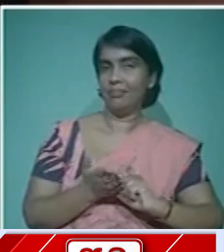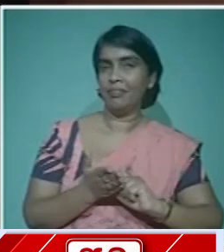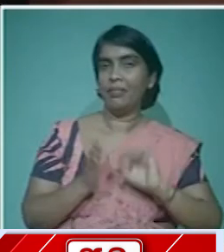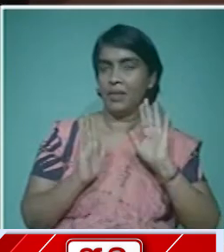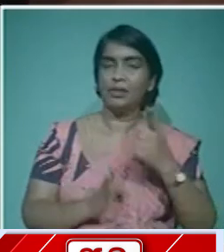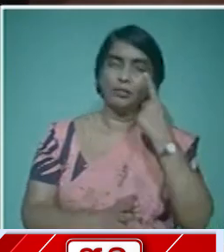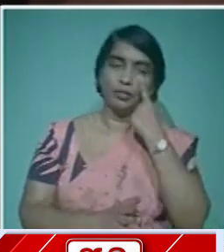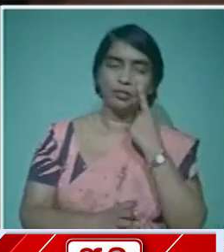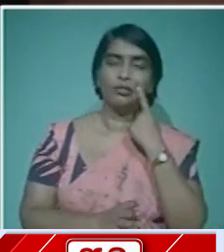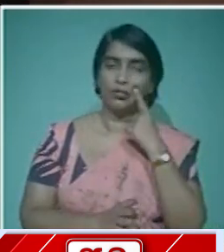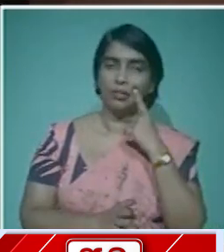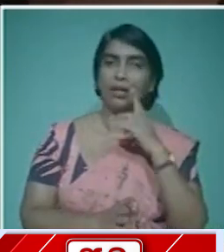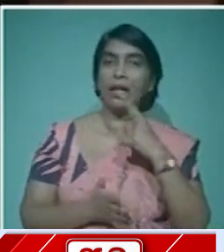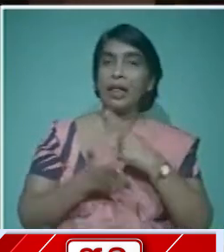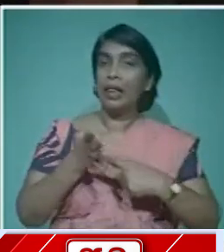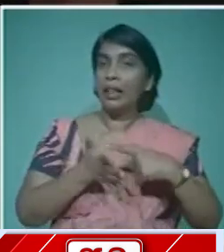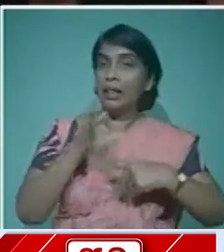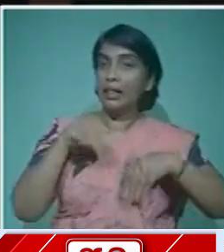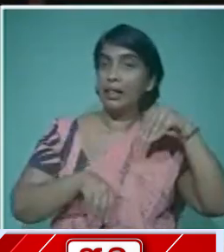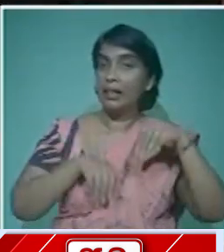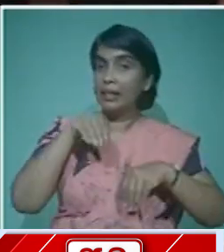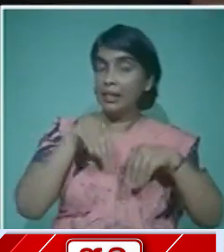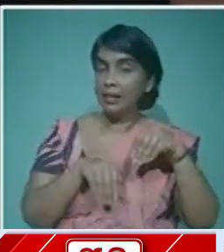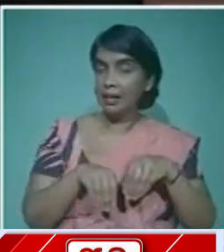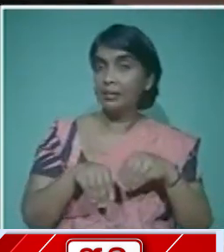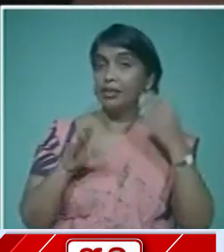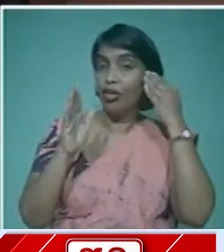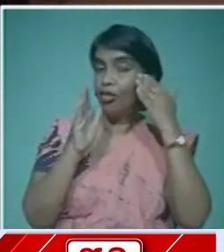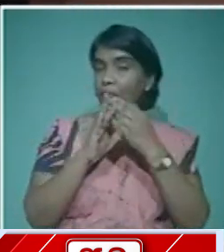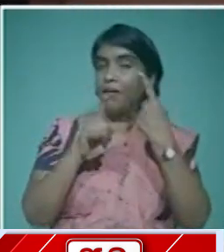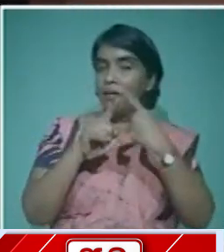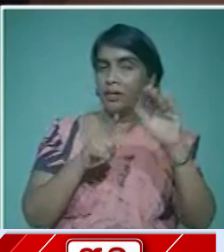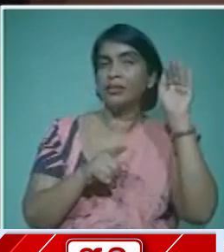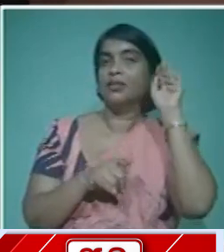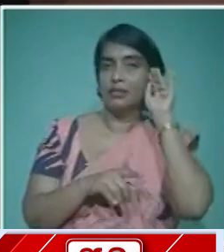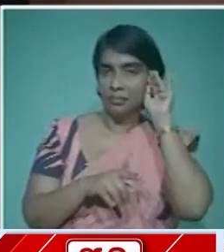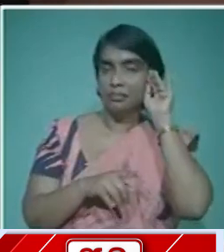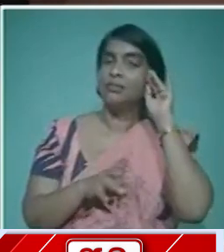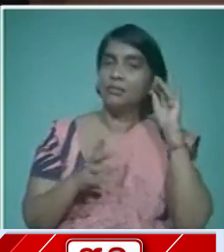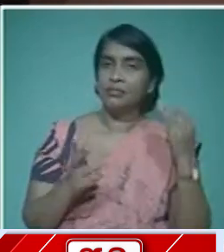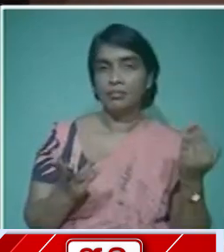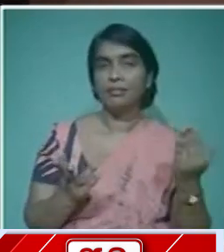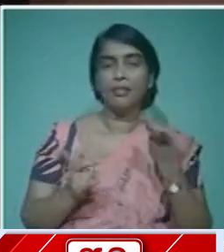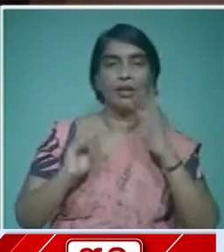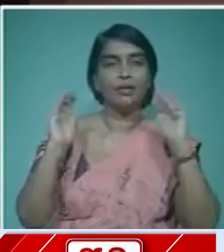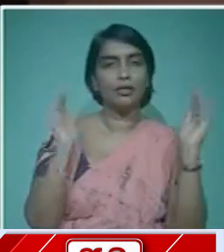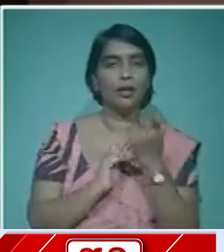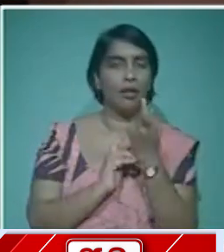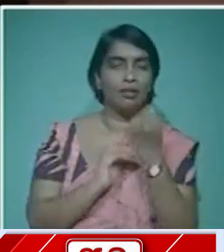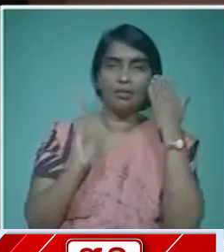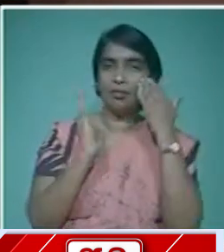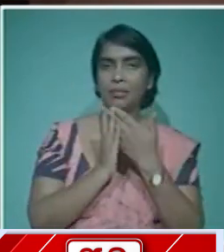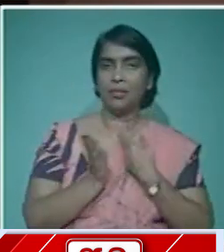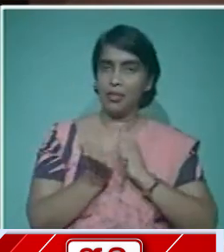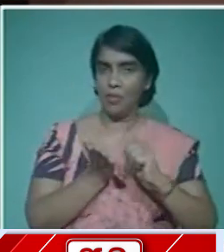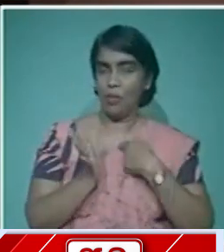මම කනගාටු වෙනවා දේශපාලන විවරණයක් පමණයි අපිට අහන්න ලැබුණේ. ඉතාම කෙටි ආර්ථික කරුණු ටිකක් තිබුණා. මම ඒවට